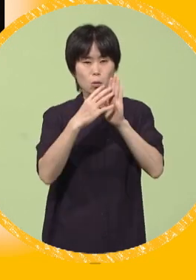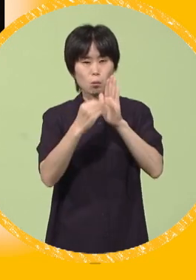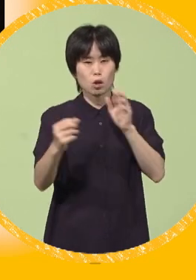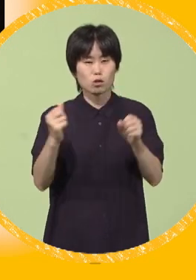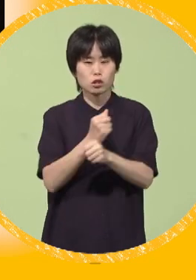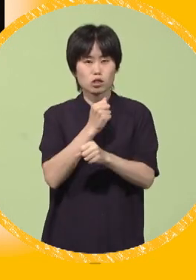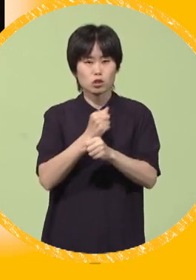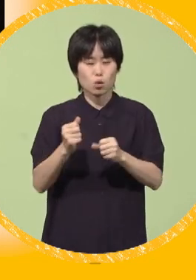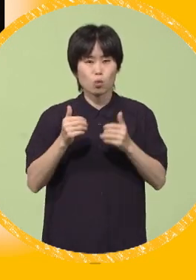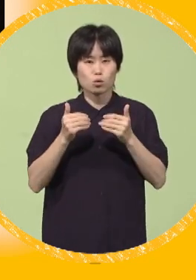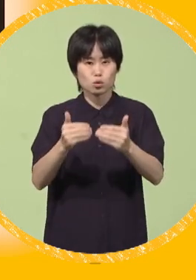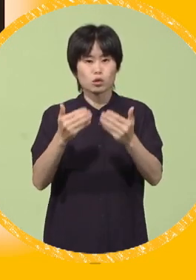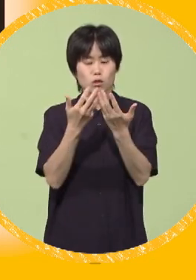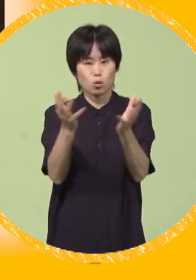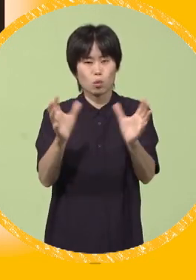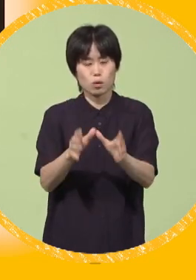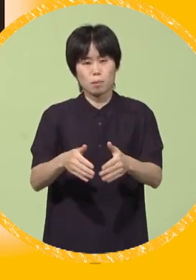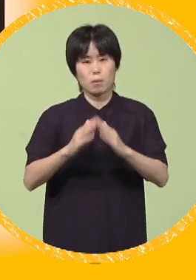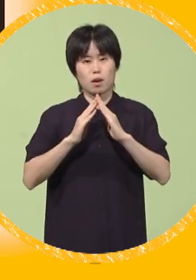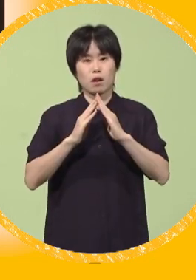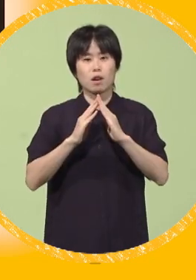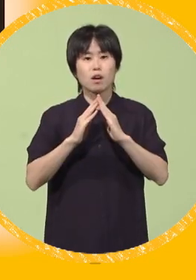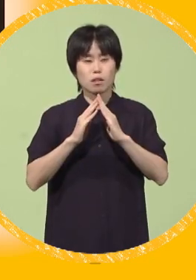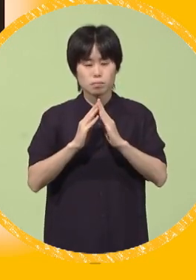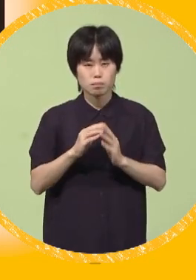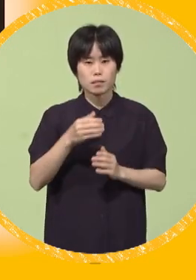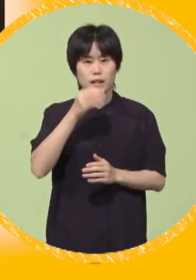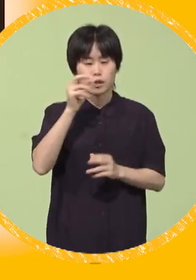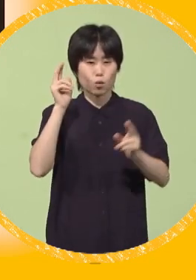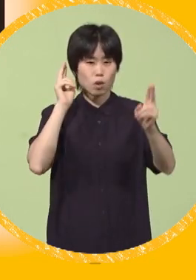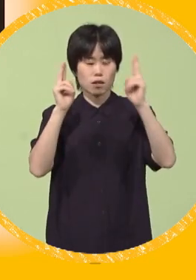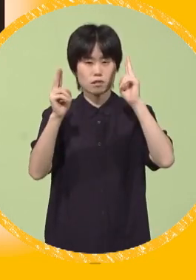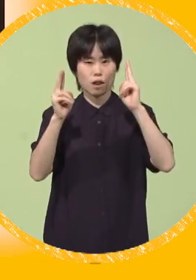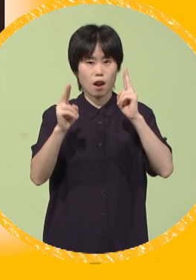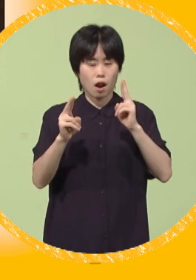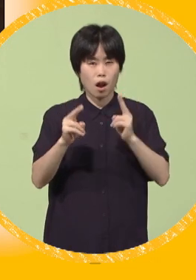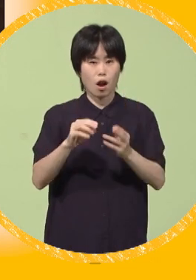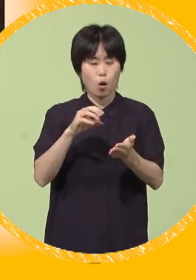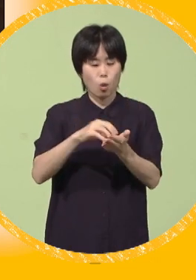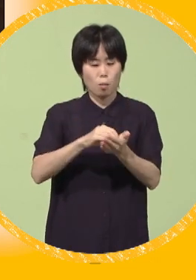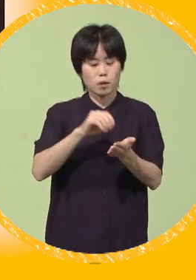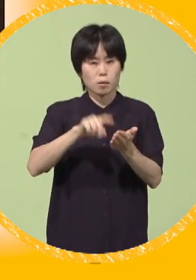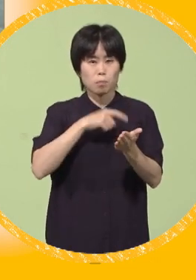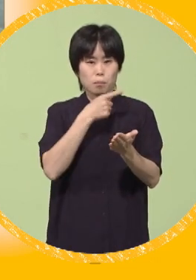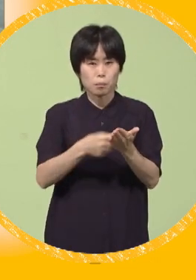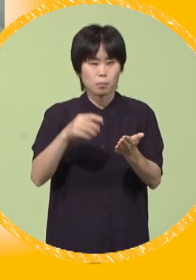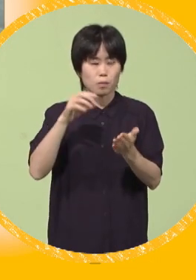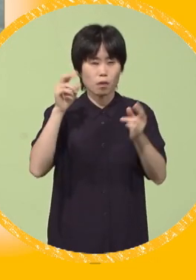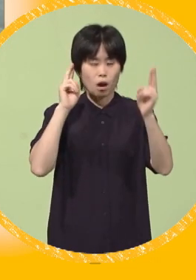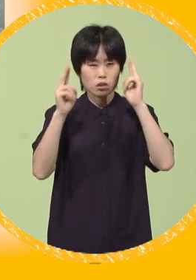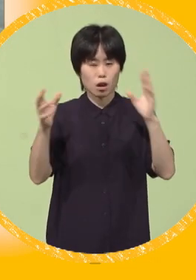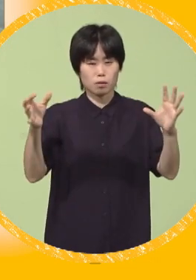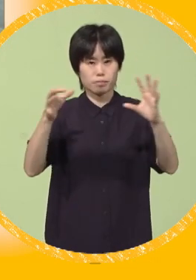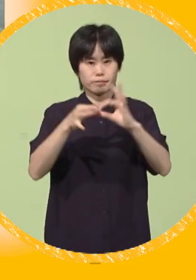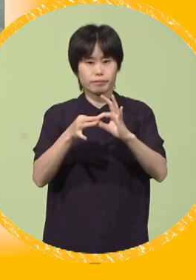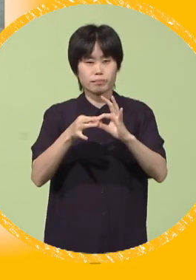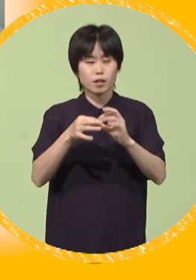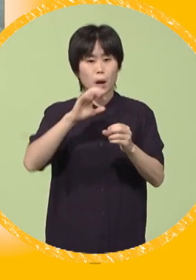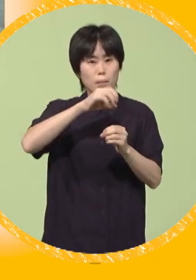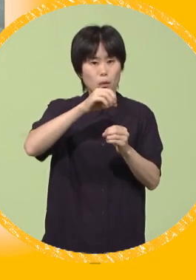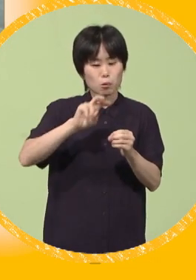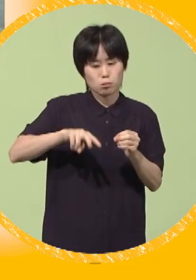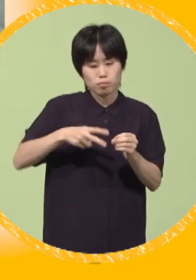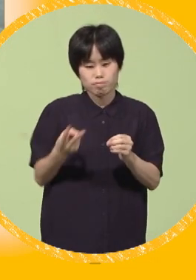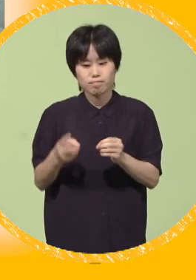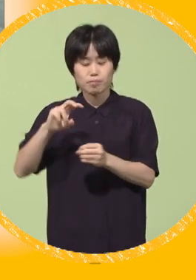推進コンソーシアムを発足。飲料メーカーや廃棄物処理業者などと連携し、ペットボトルからペットボ